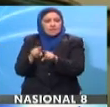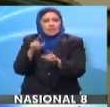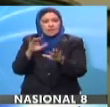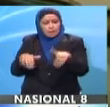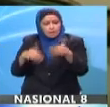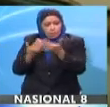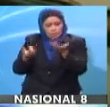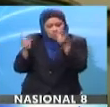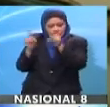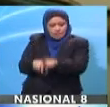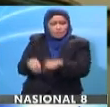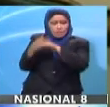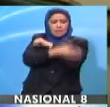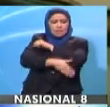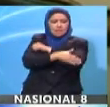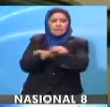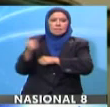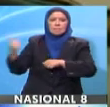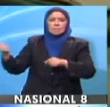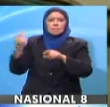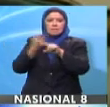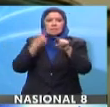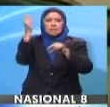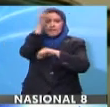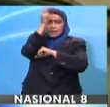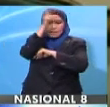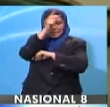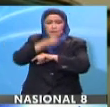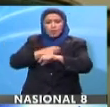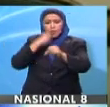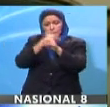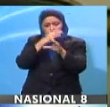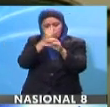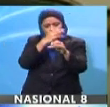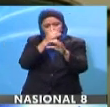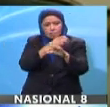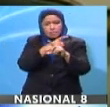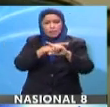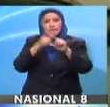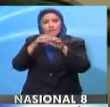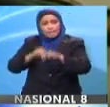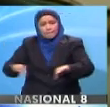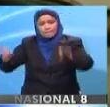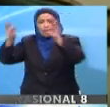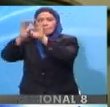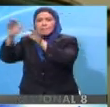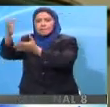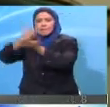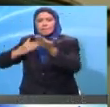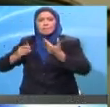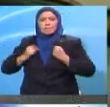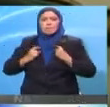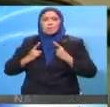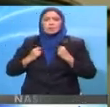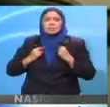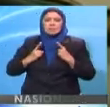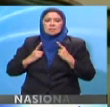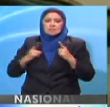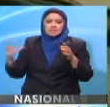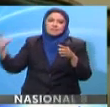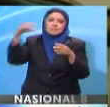negara-negara lain selain pada Kerajaan mengambil daya usaha pentingnyaalah sektor swasta